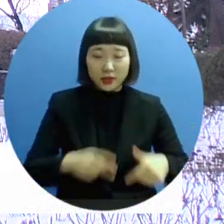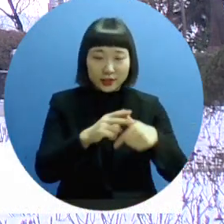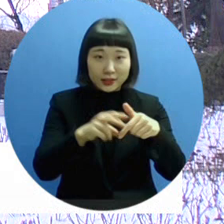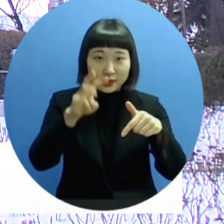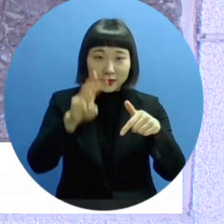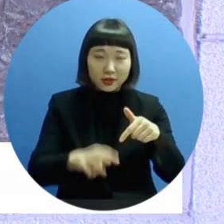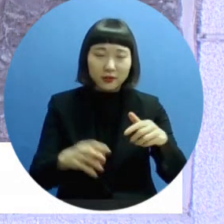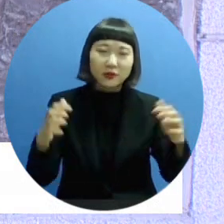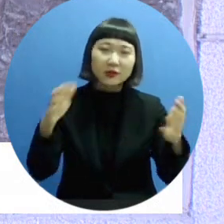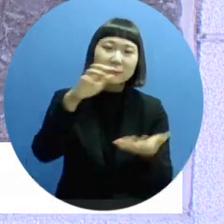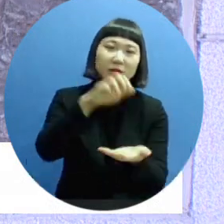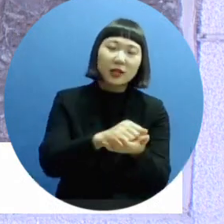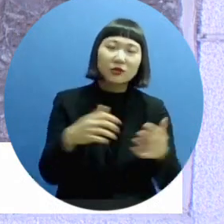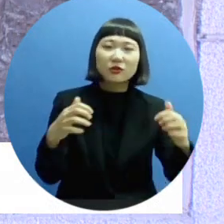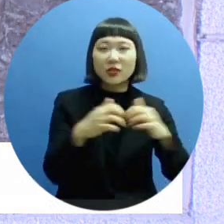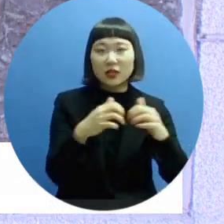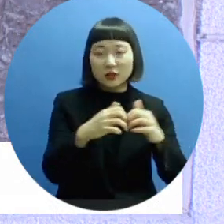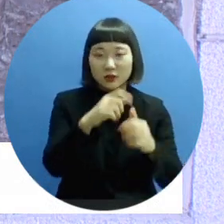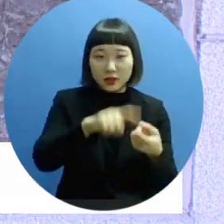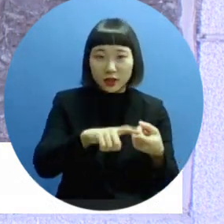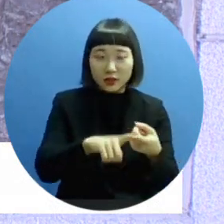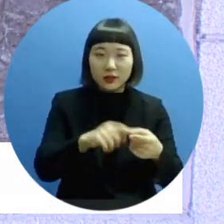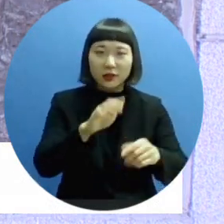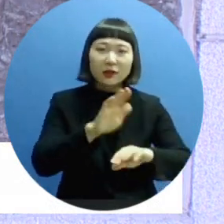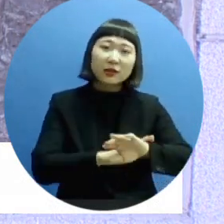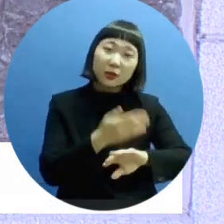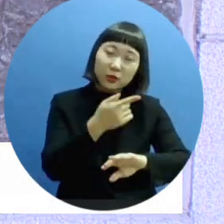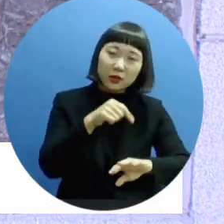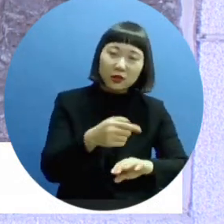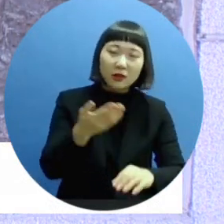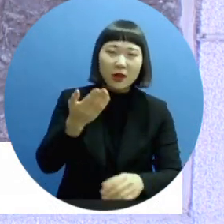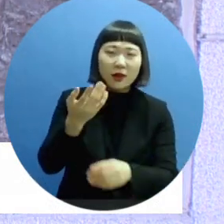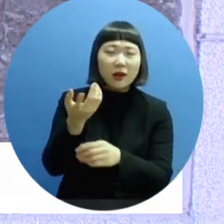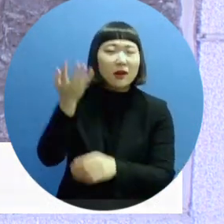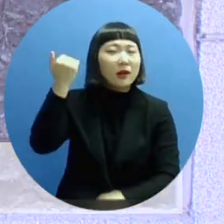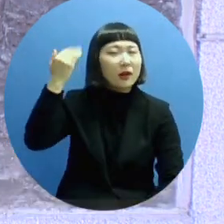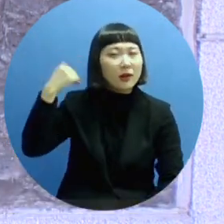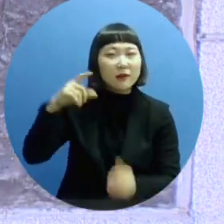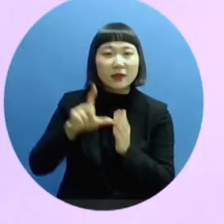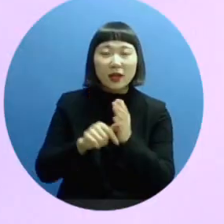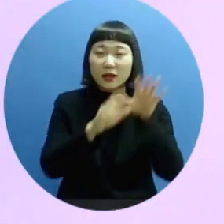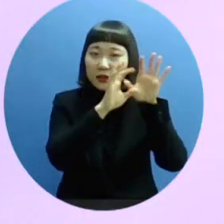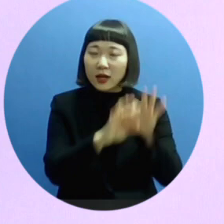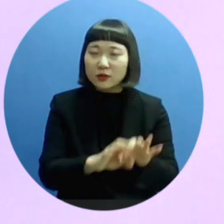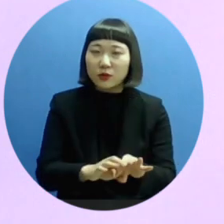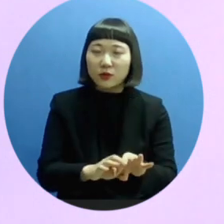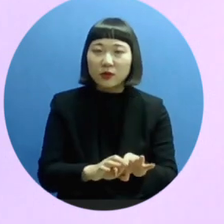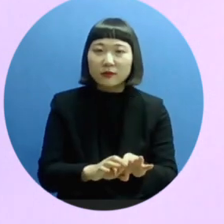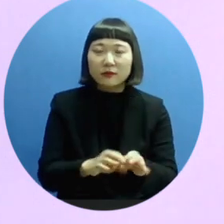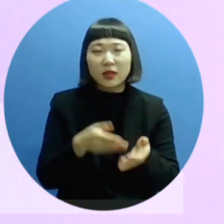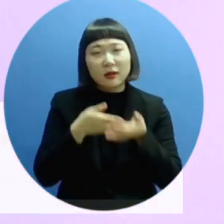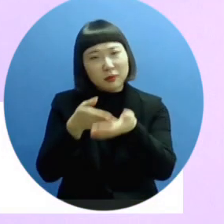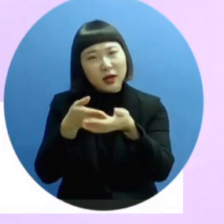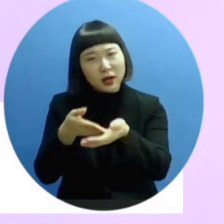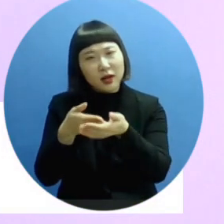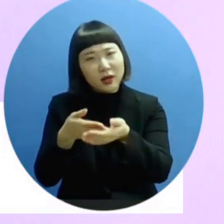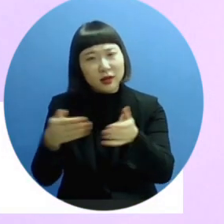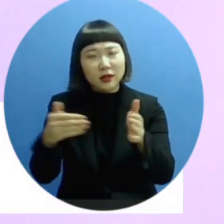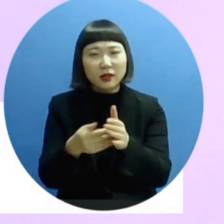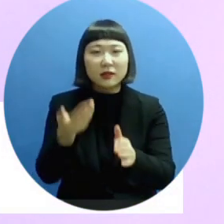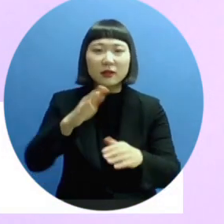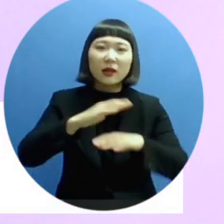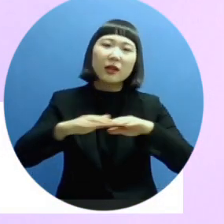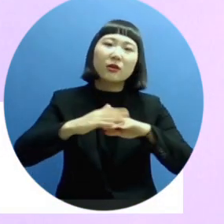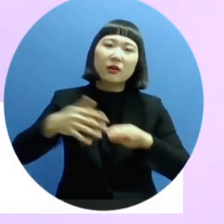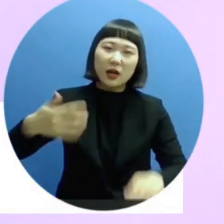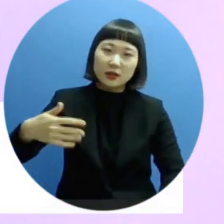문제는 몇 해 전에도 제기됐지만 현재까지 시정되지 않았습니다. 부조의 오류 문제는 보수